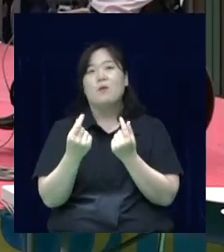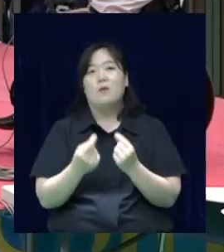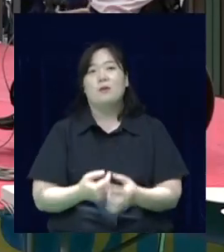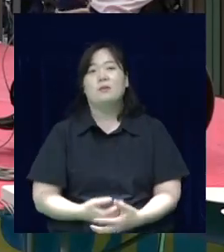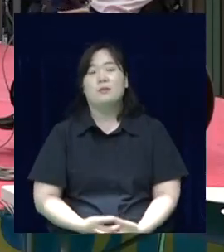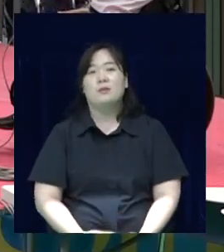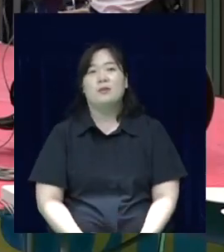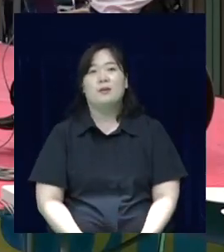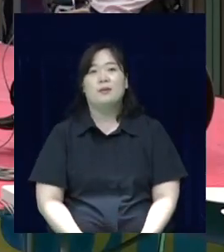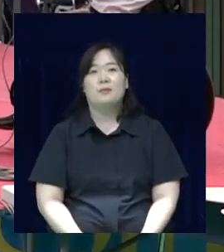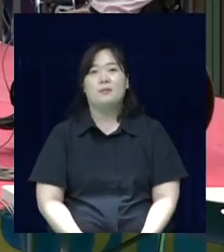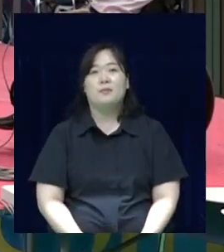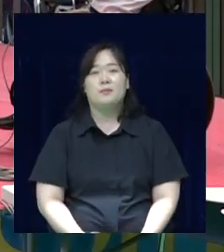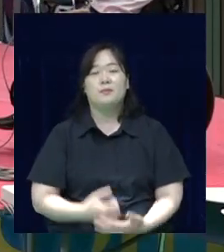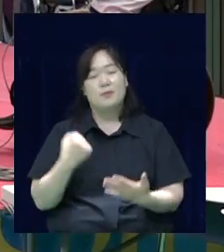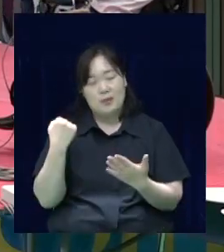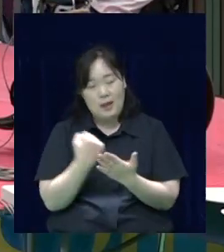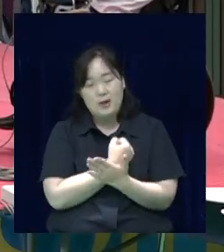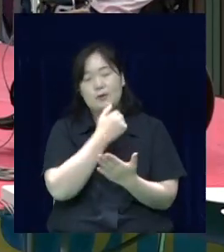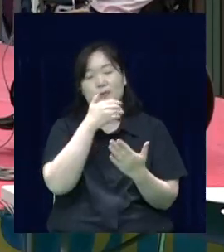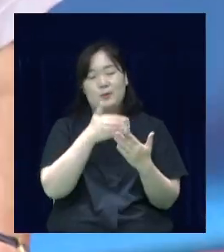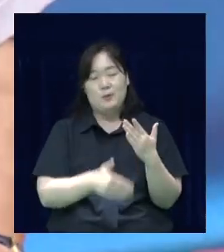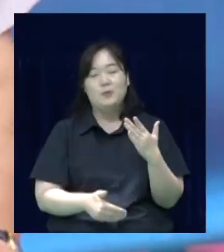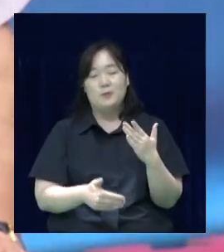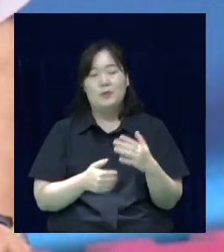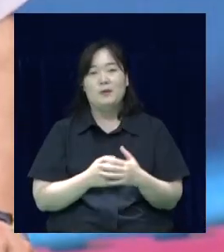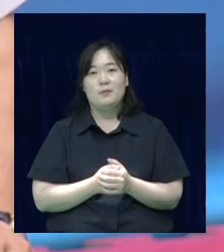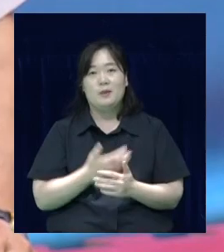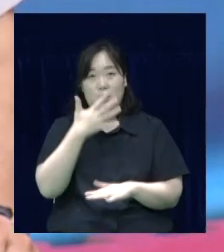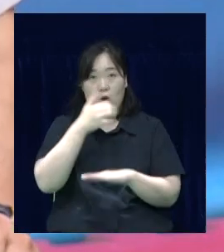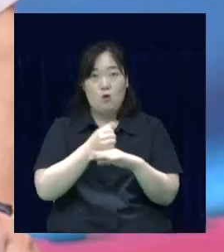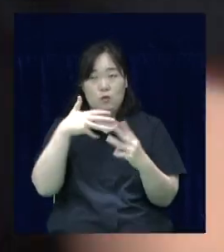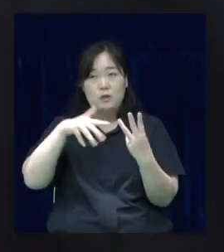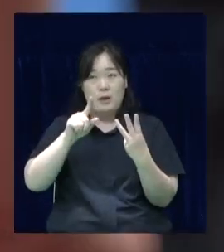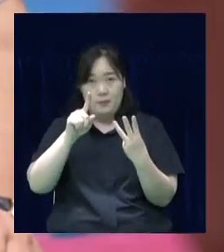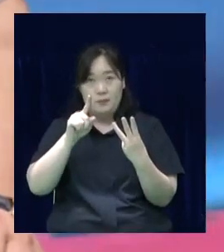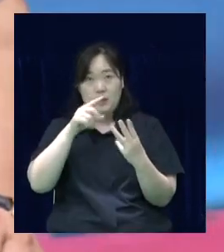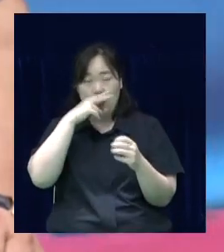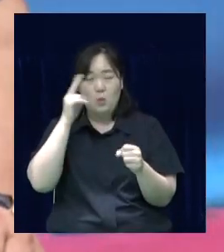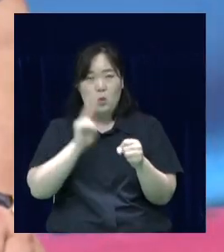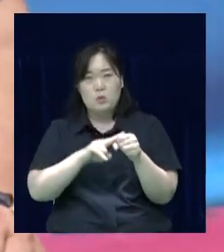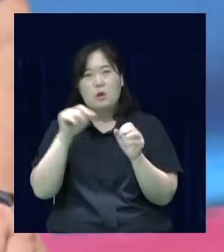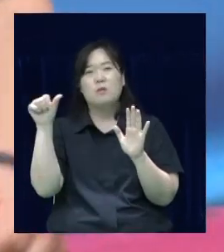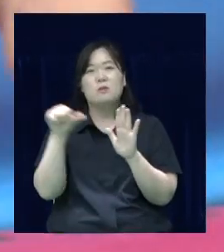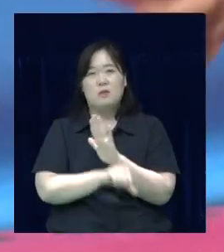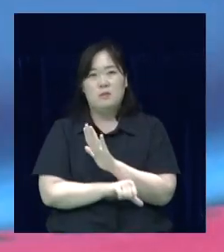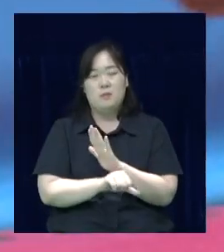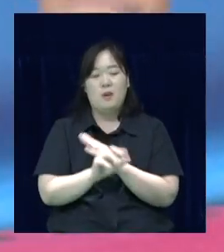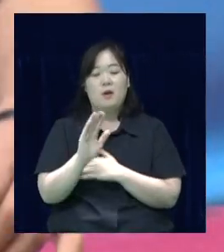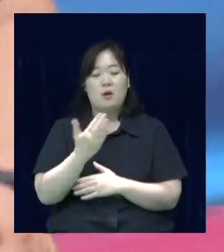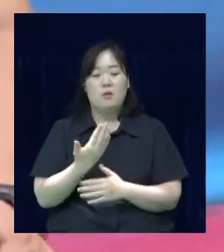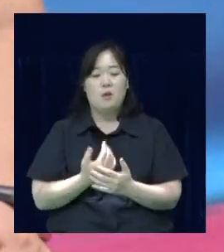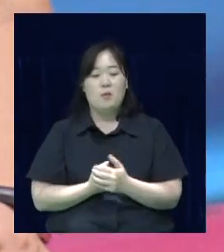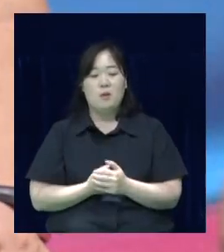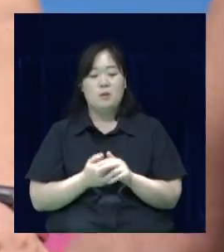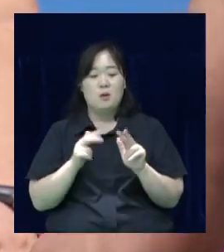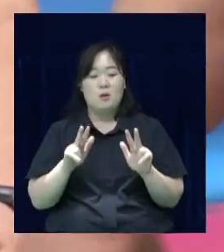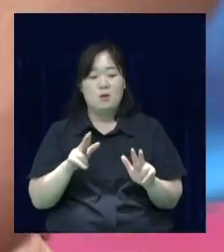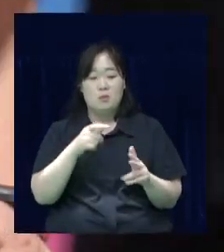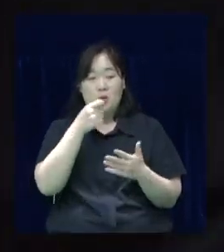자. 이런 좀 아쉬움이 있었고 박정호 선수 네. 결국 3차 시도는 실패로 돌아가면서 네. 이번 파워리프팅